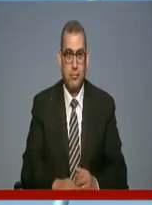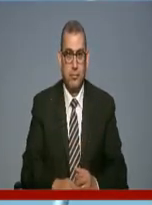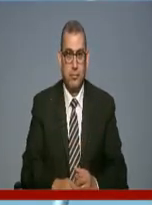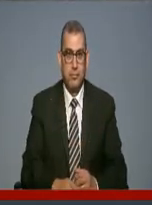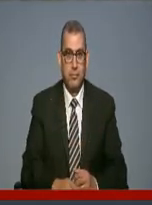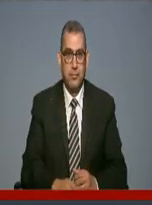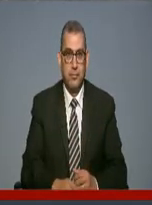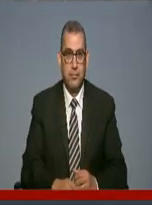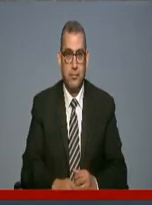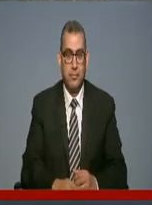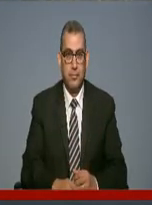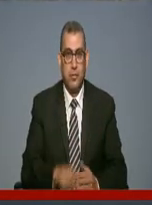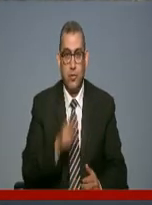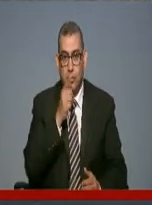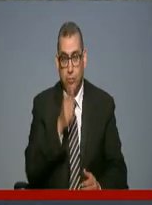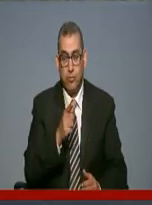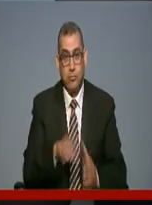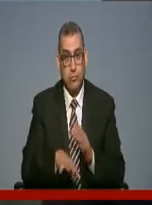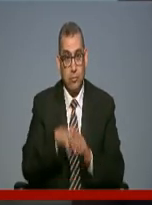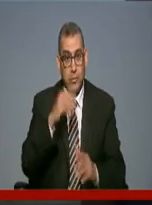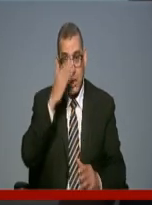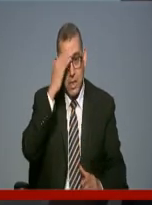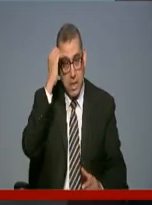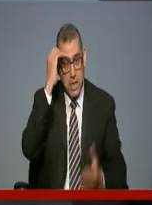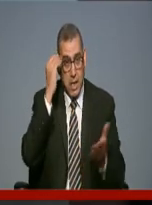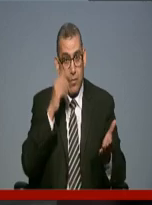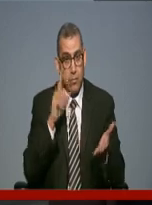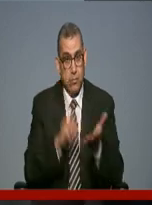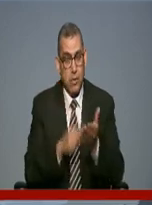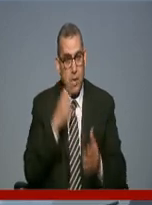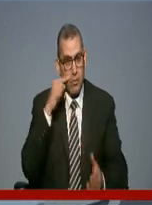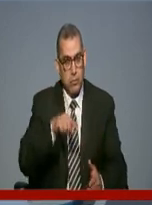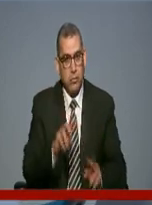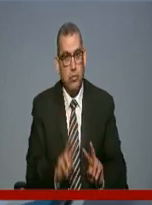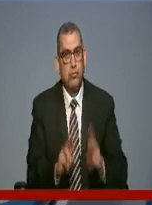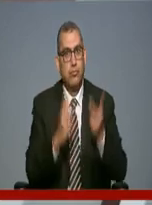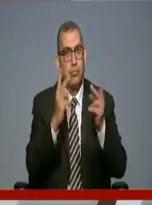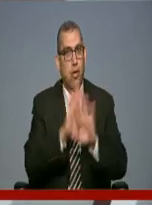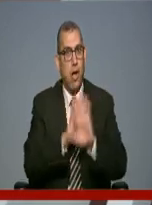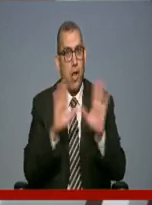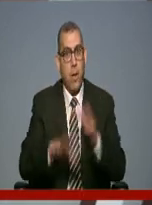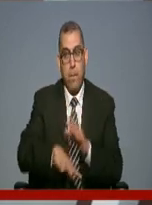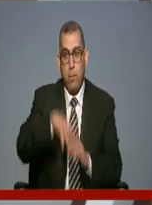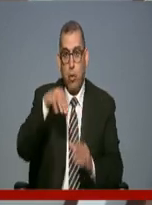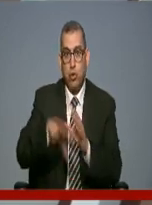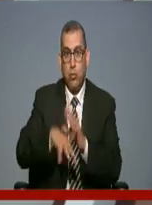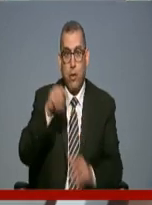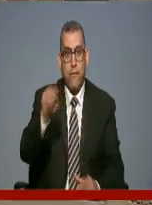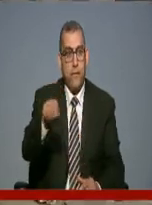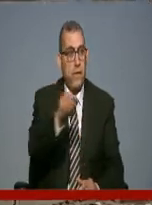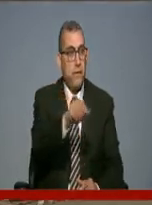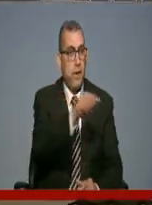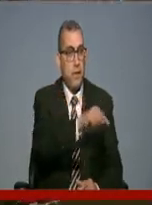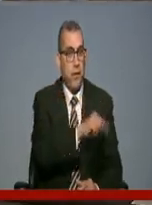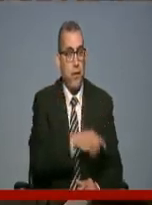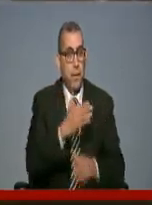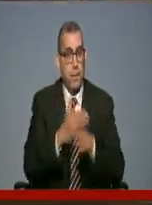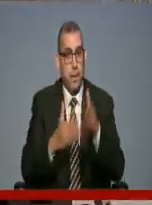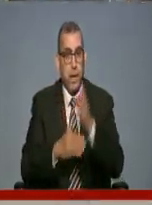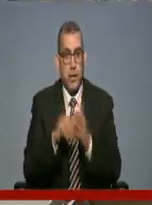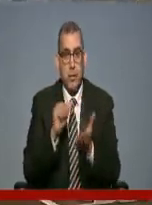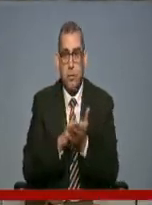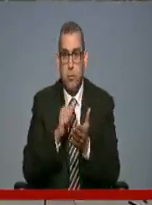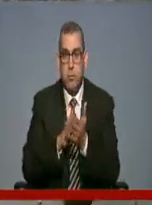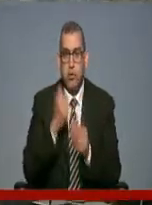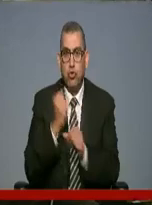في بني سويف لؤلؤة الصعيد الحال هنا تبدل. المشروعات في كل مكان، بيوت كتير اتفتحت